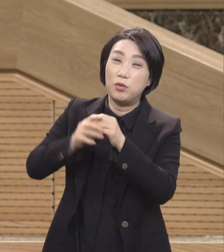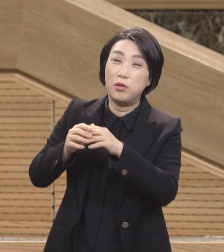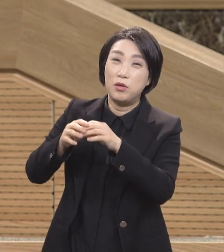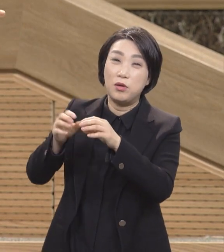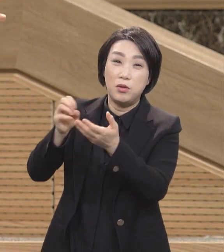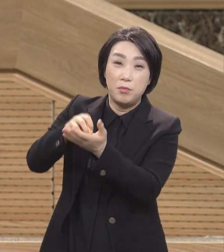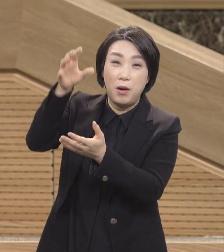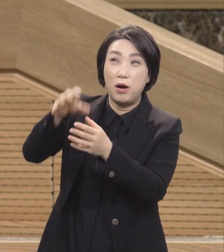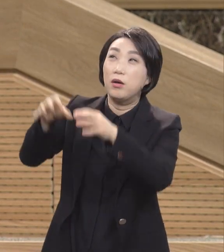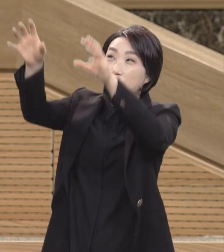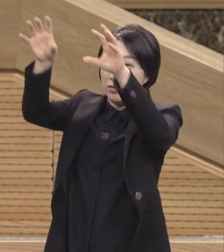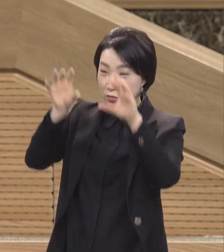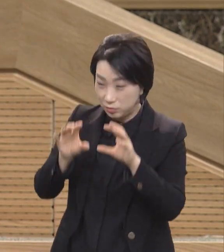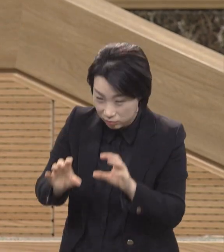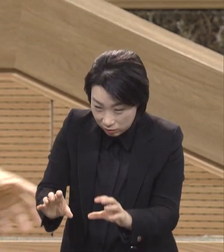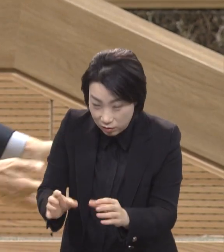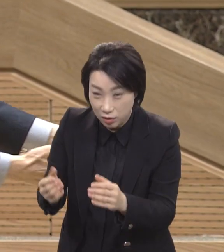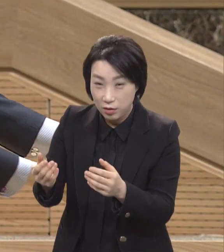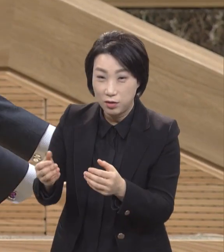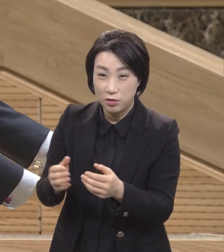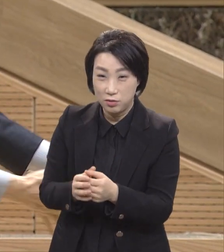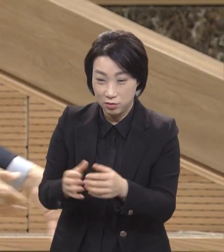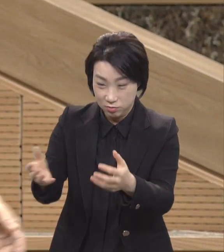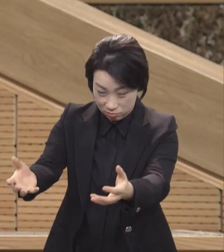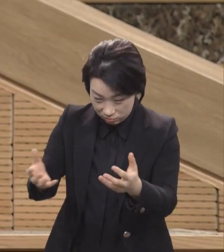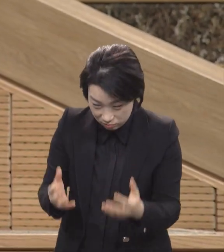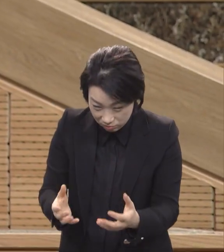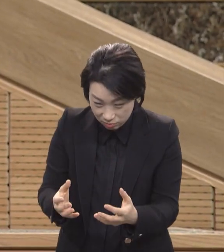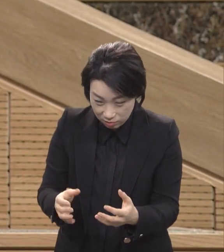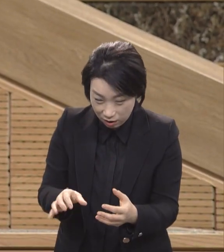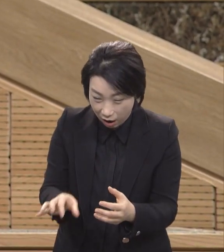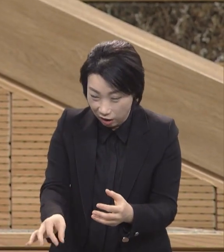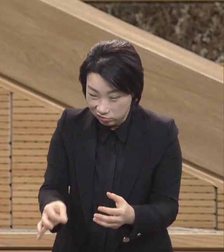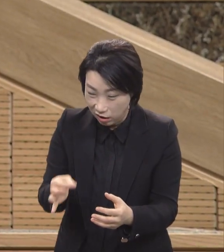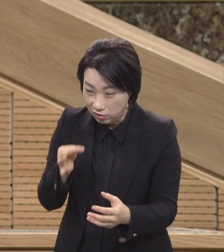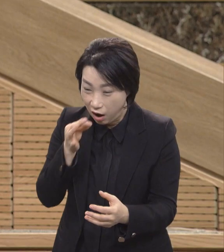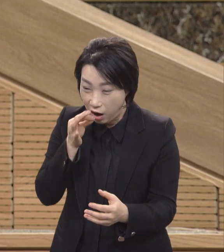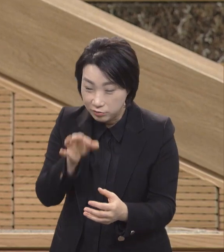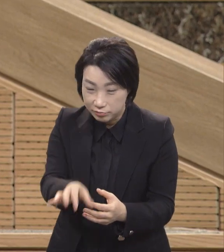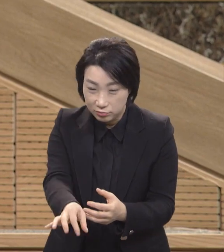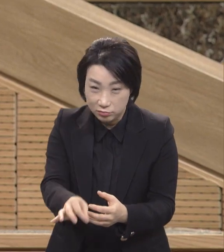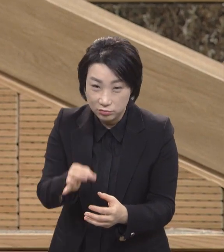빵을 내려서 이만큼 놓고 하나씩 껴서 잡도.